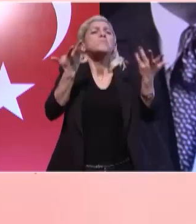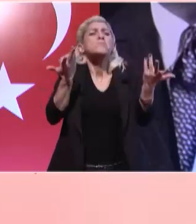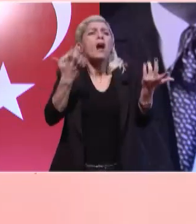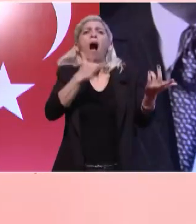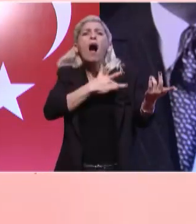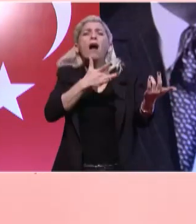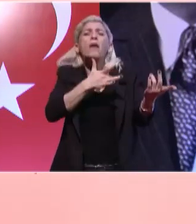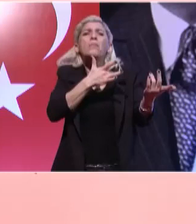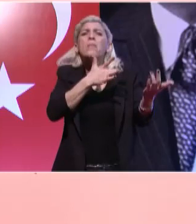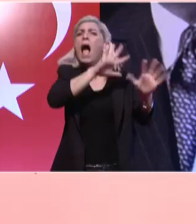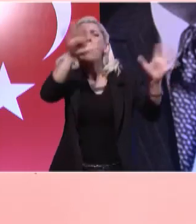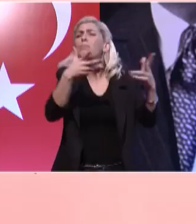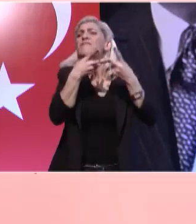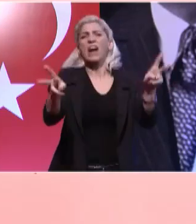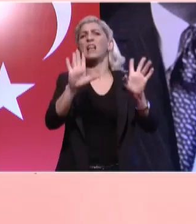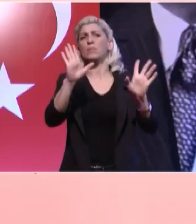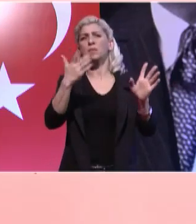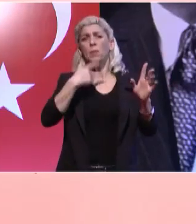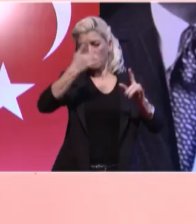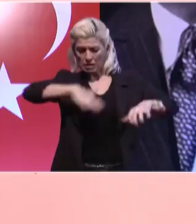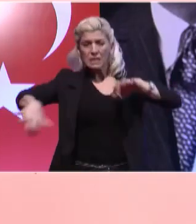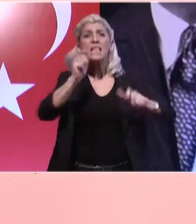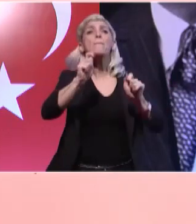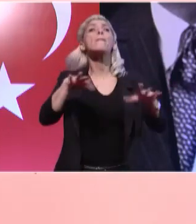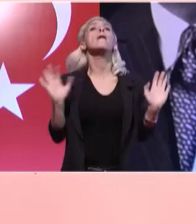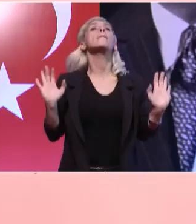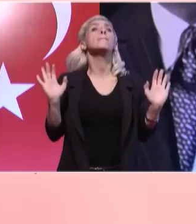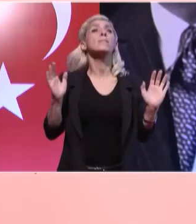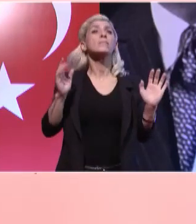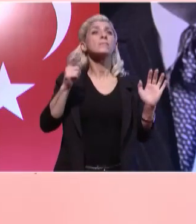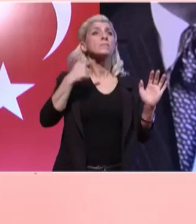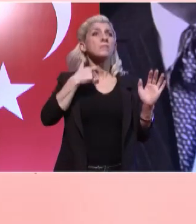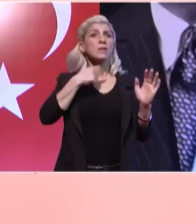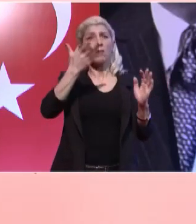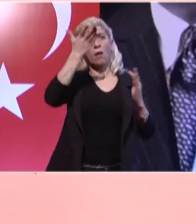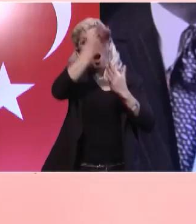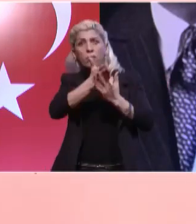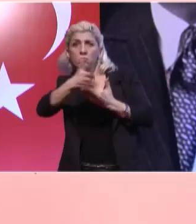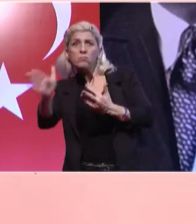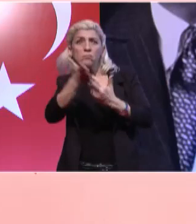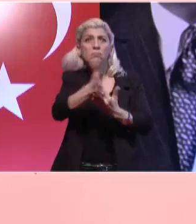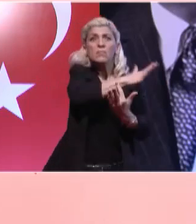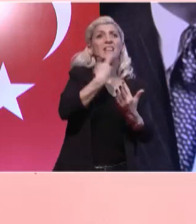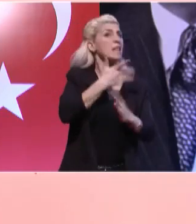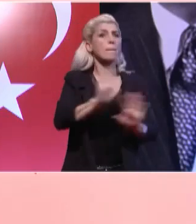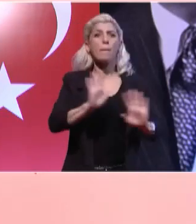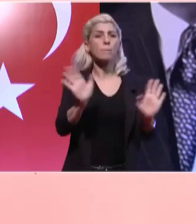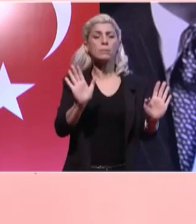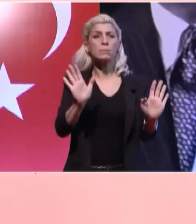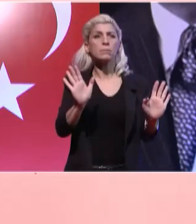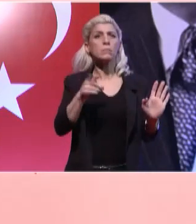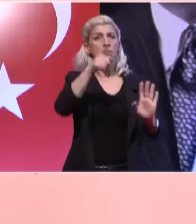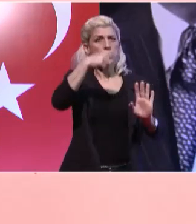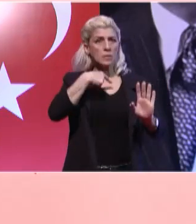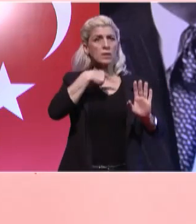Bizim toplum arasında ayrıştırma, bölme gibi bir lüksümüz yok. Bir ittifak kurduk.